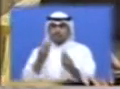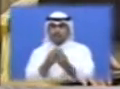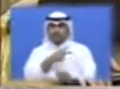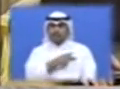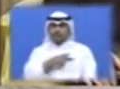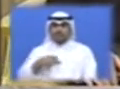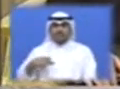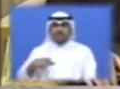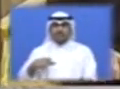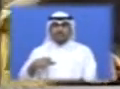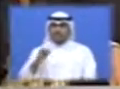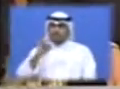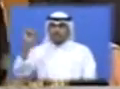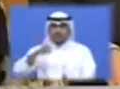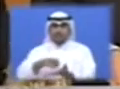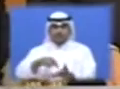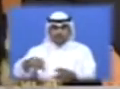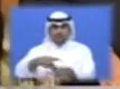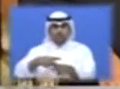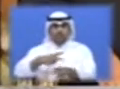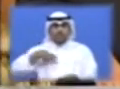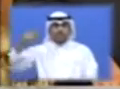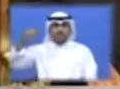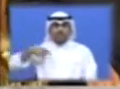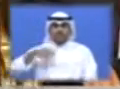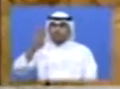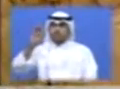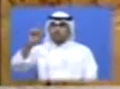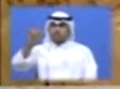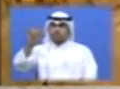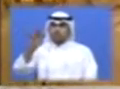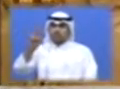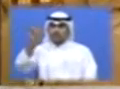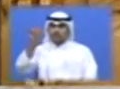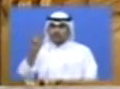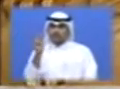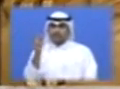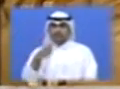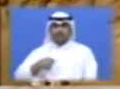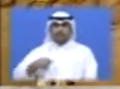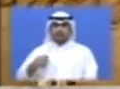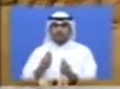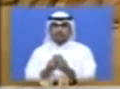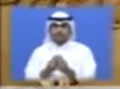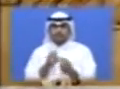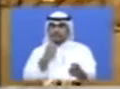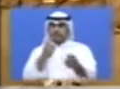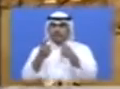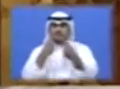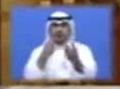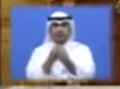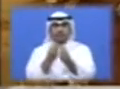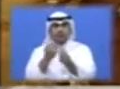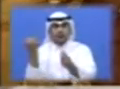لدى البلاد كويتيم مورينا. ومن المقرر أن يبحث ميتا مع رئيس مجلس الأمة وسمو الشيخ جابر المبارك الحمد الصباح